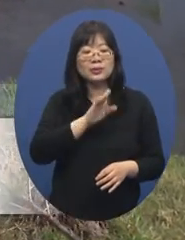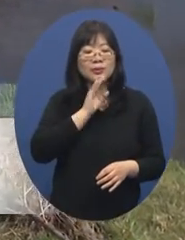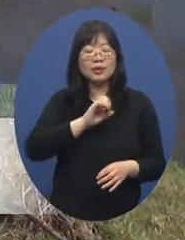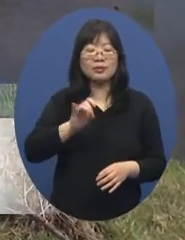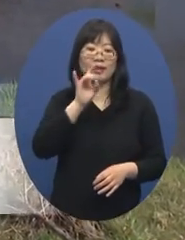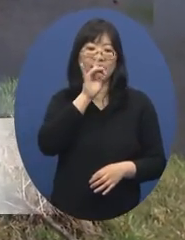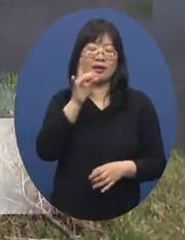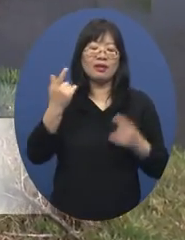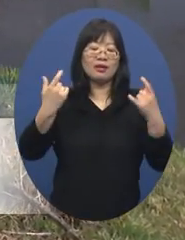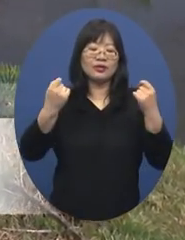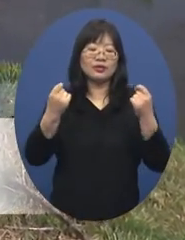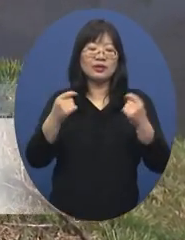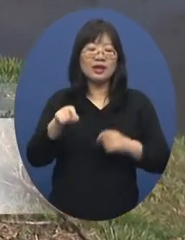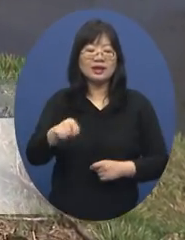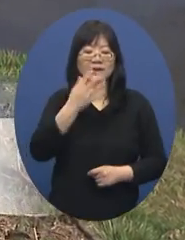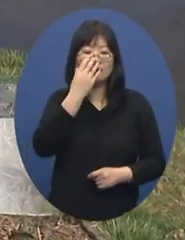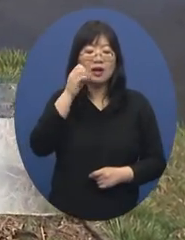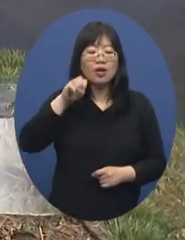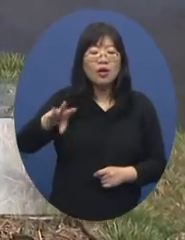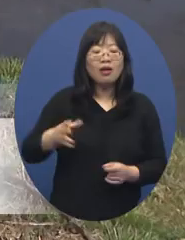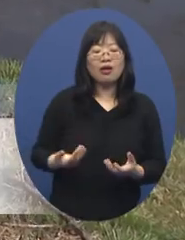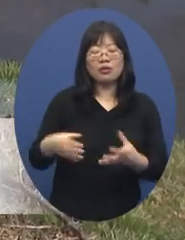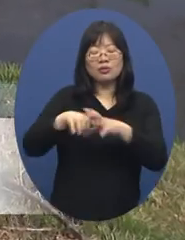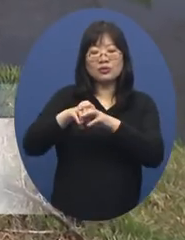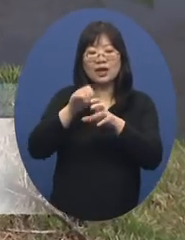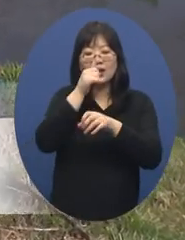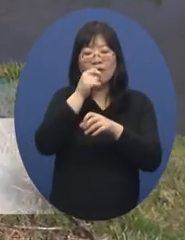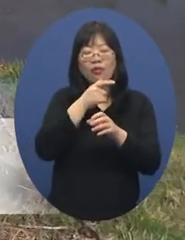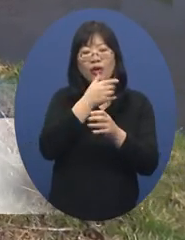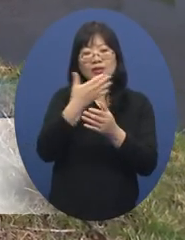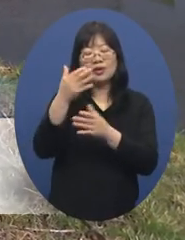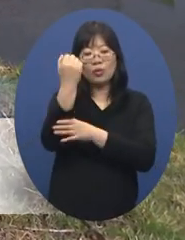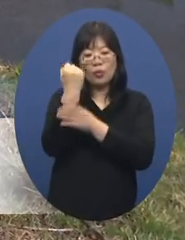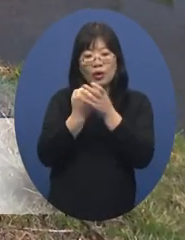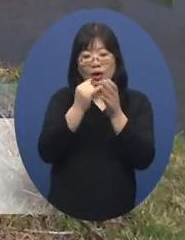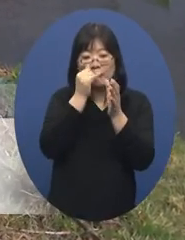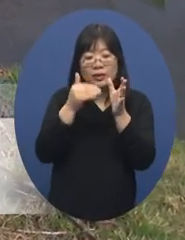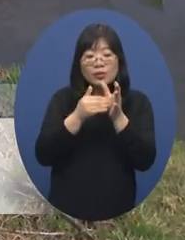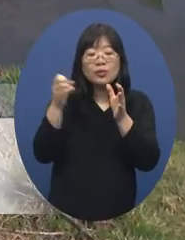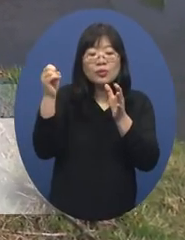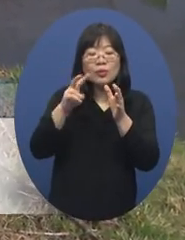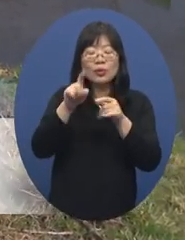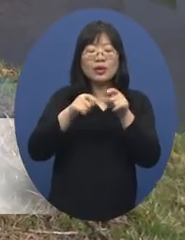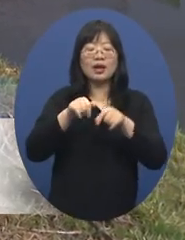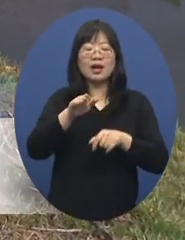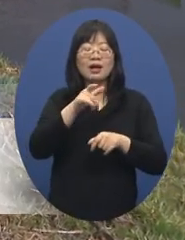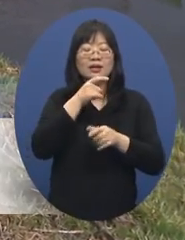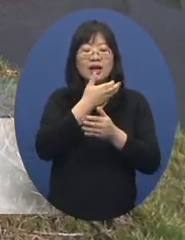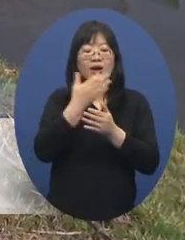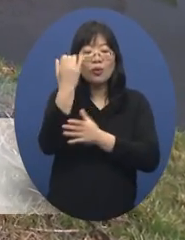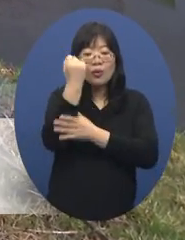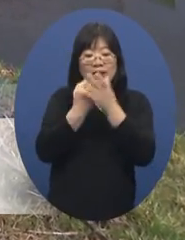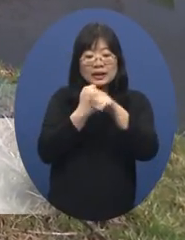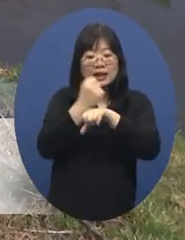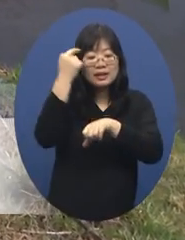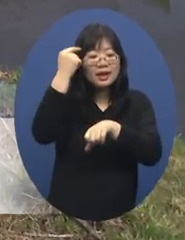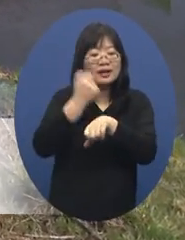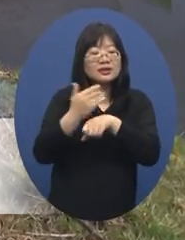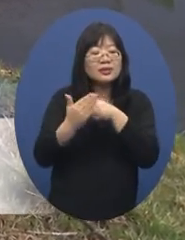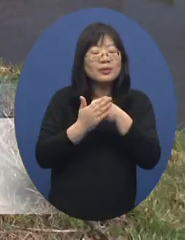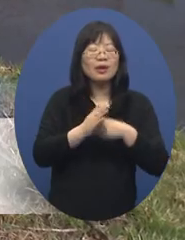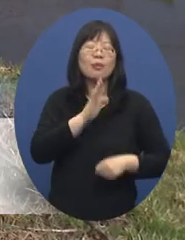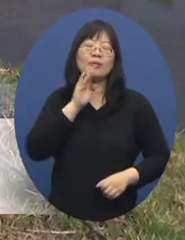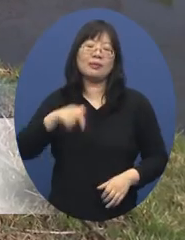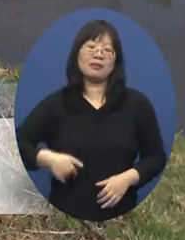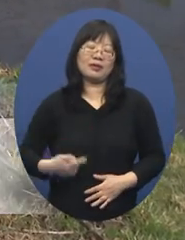정말 버리면 안 되겠구나. 이 쓰레기가 묻혀가지고 하천을 오염시키고 또 나아가서는 강을 오염시킨다는 그런 생각을